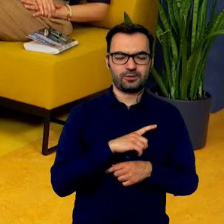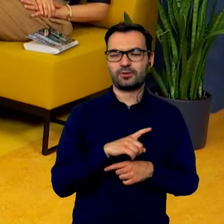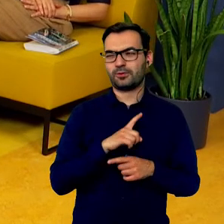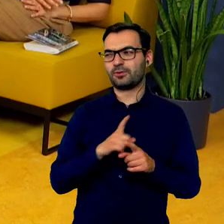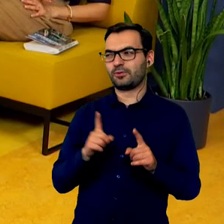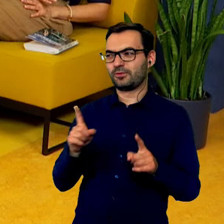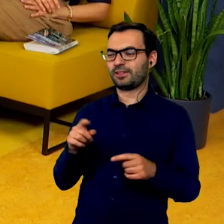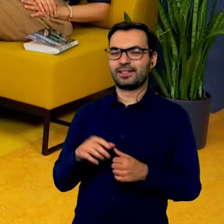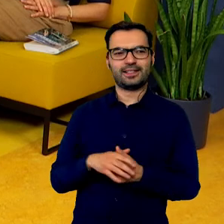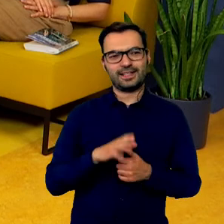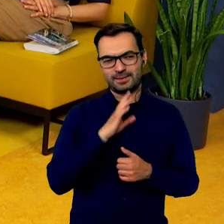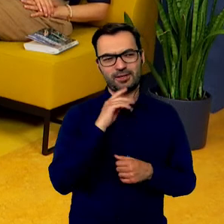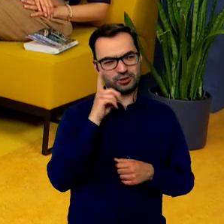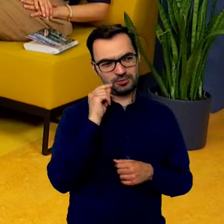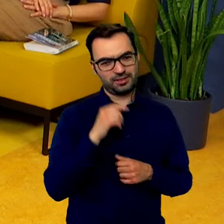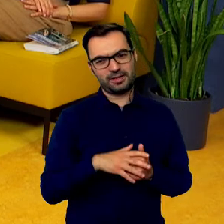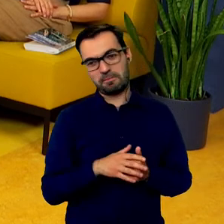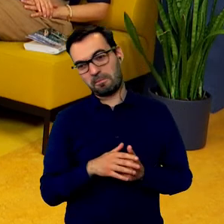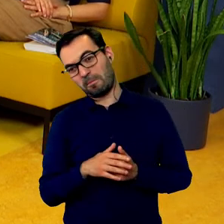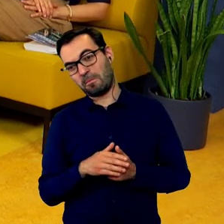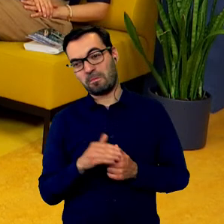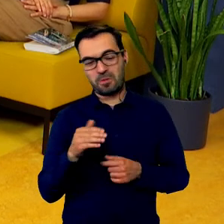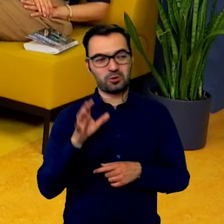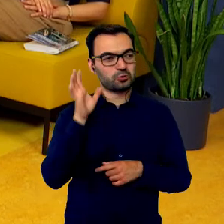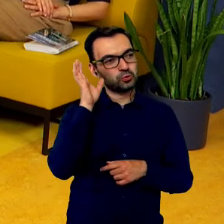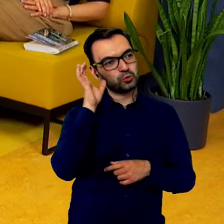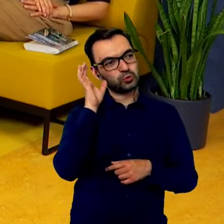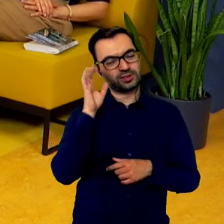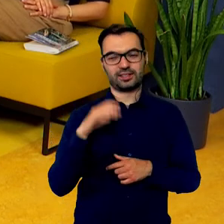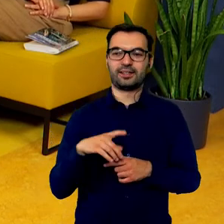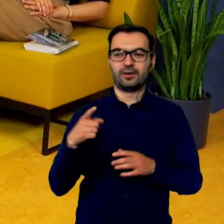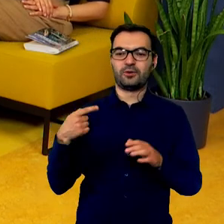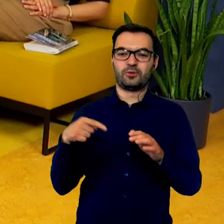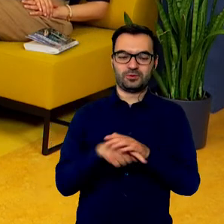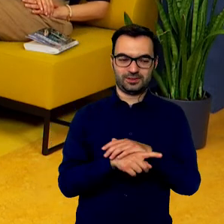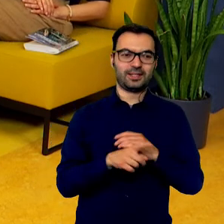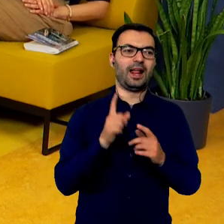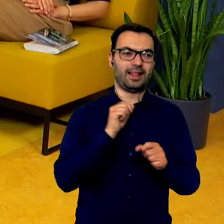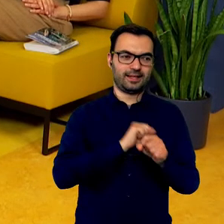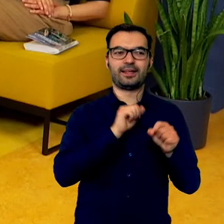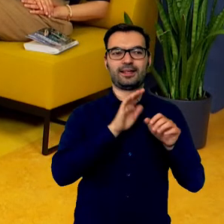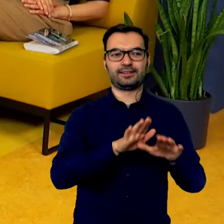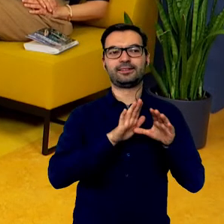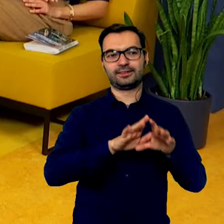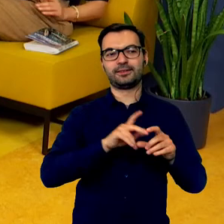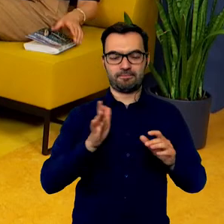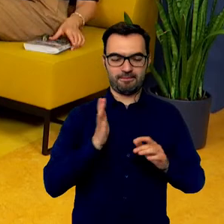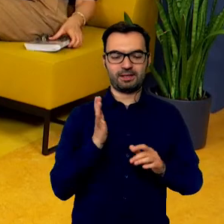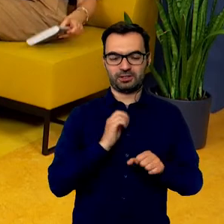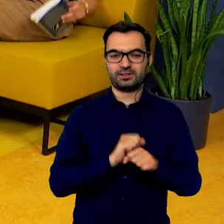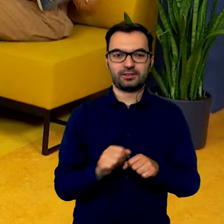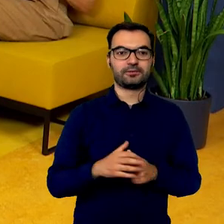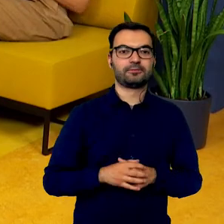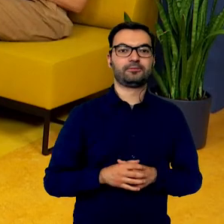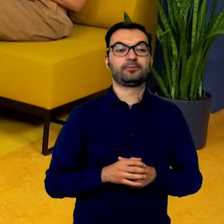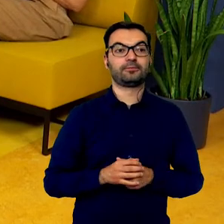tak, no wygląda jakby spał, ale rzeczywiście może nasłuchuje, wyszedł z kadru w każdym razie, ale jest tutaj i jest bezpieczny.